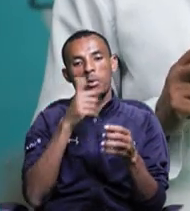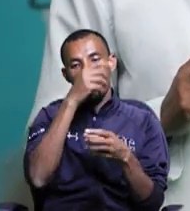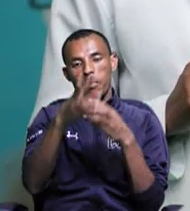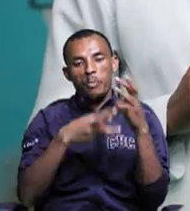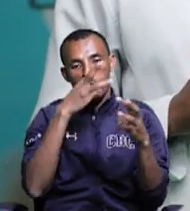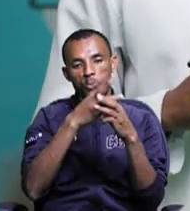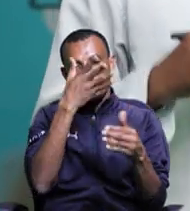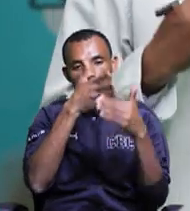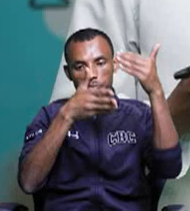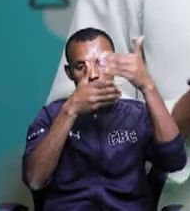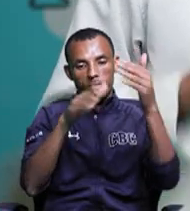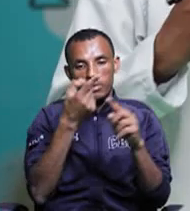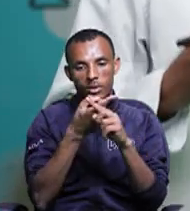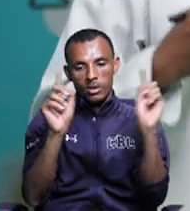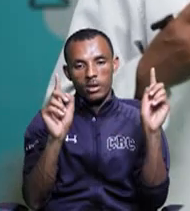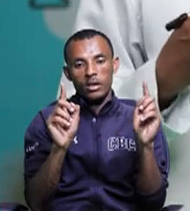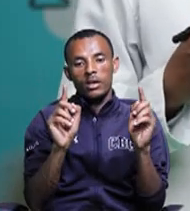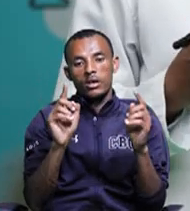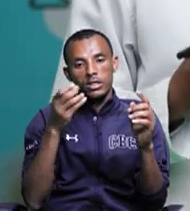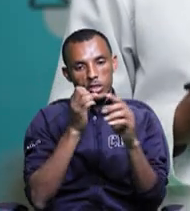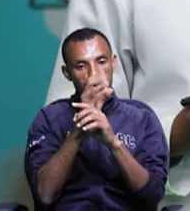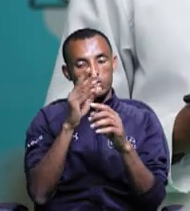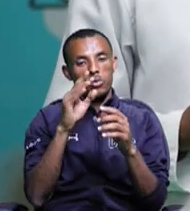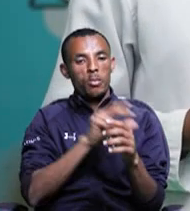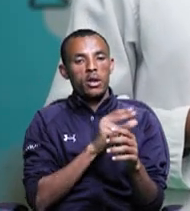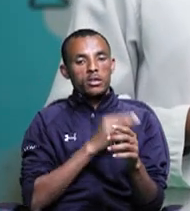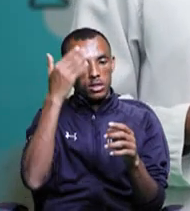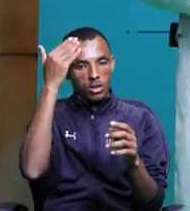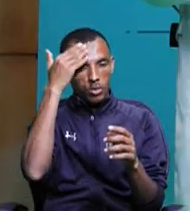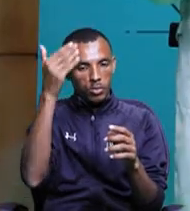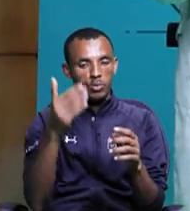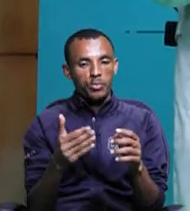ደረጃ ግን የስርጭቱ ጠባይ ስለታወቀ